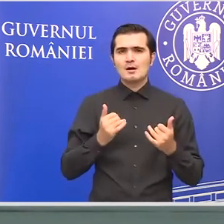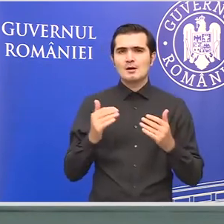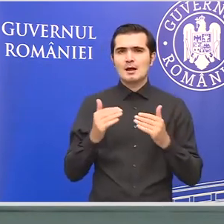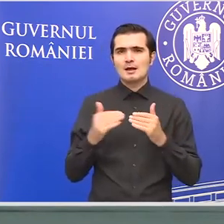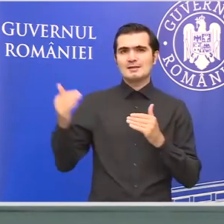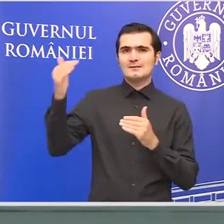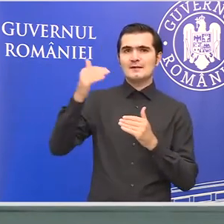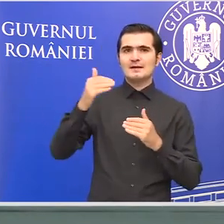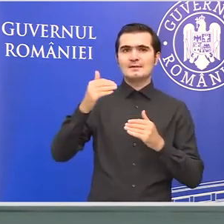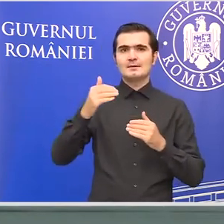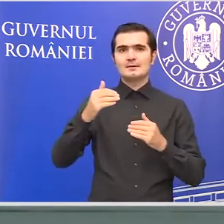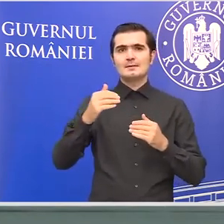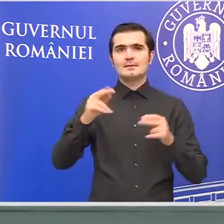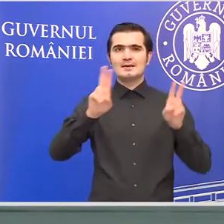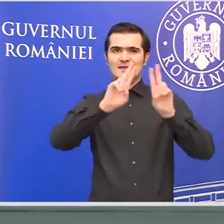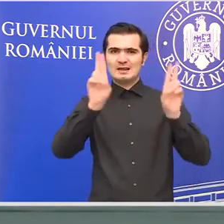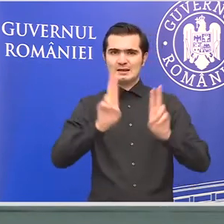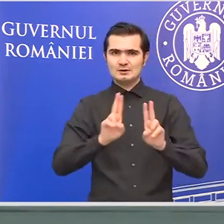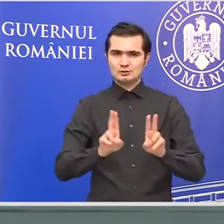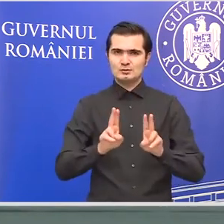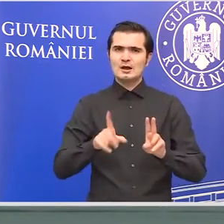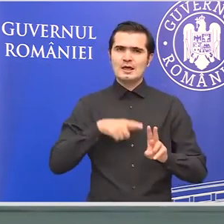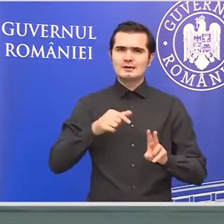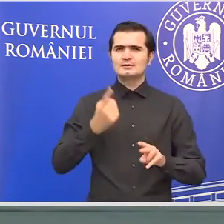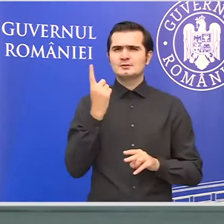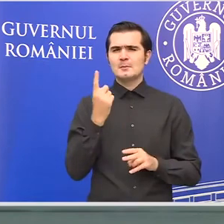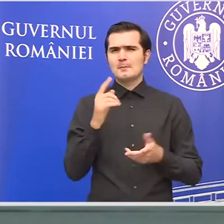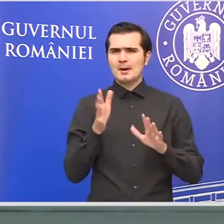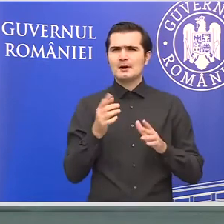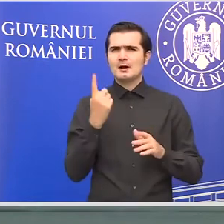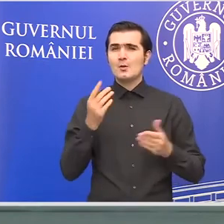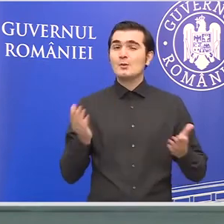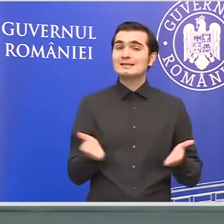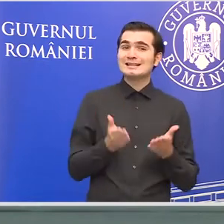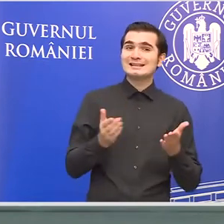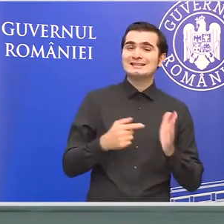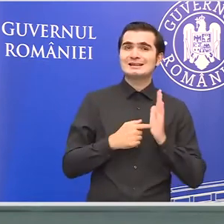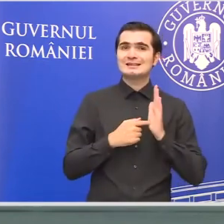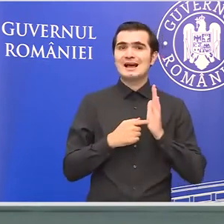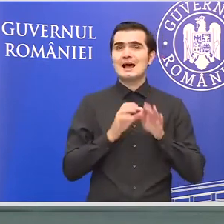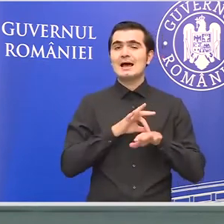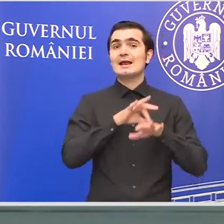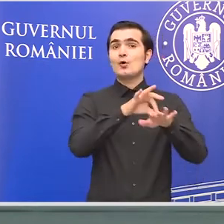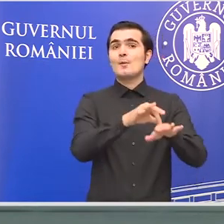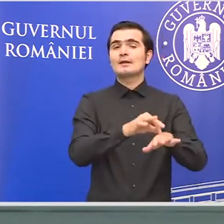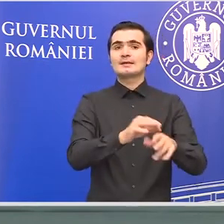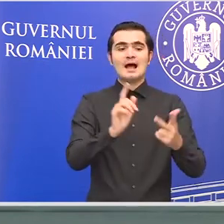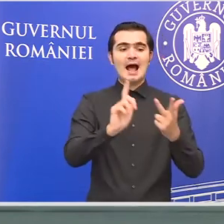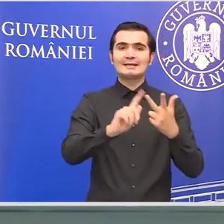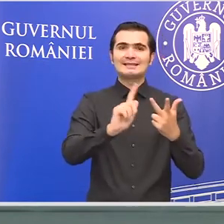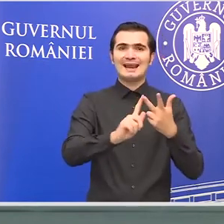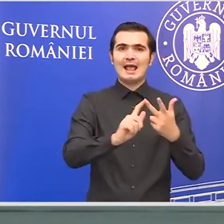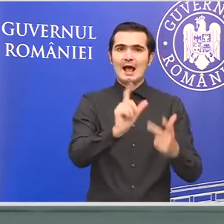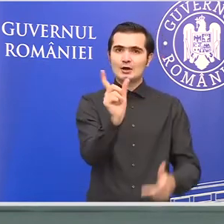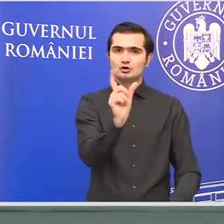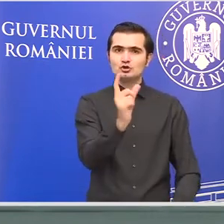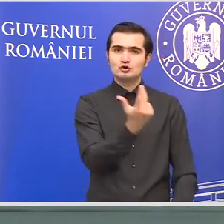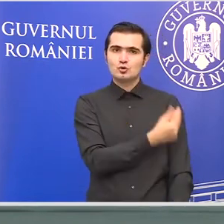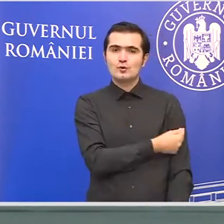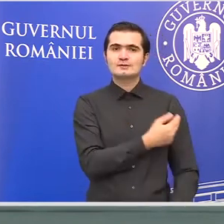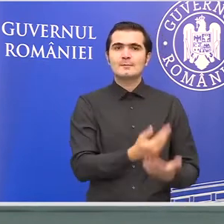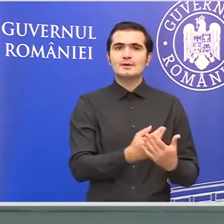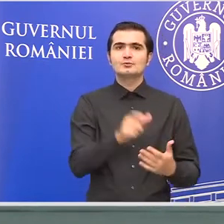nivel internațional o tendință de a recomanda doza a treia în momentul de față, în special persoanelor care sunt